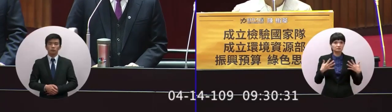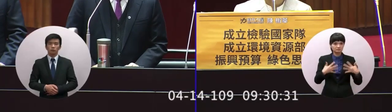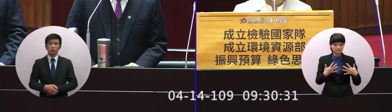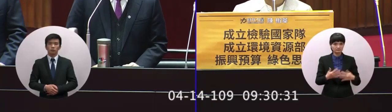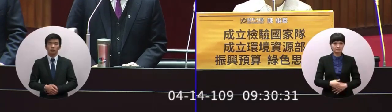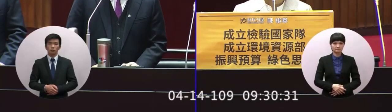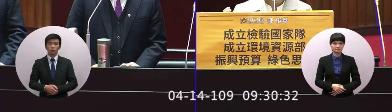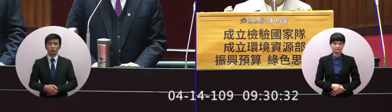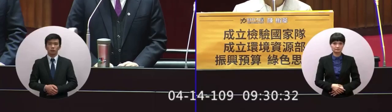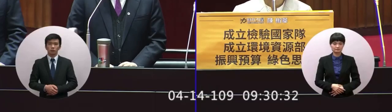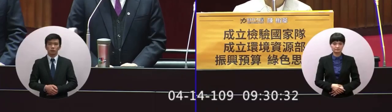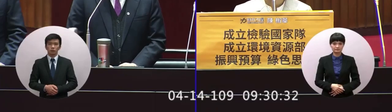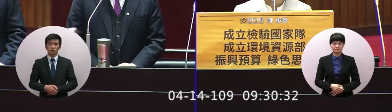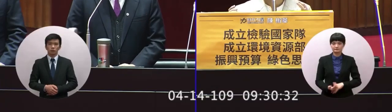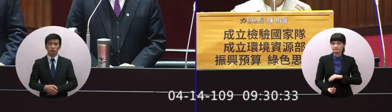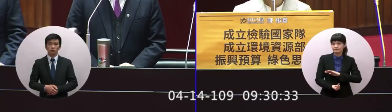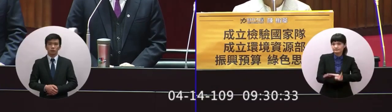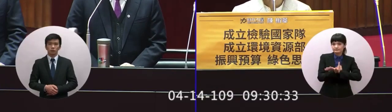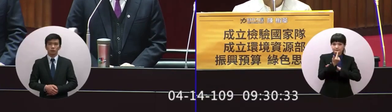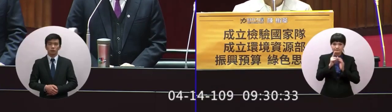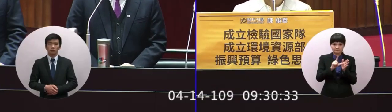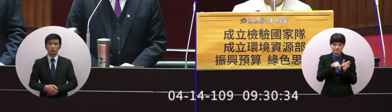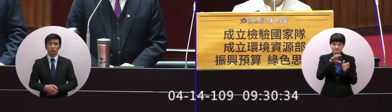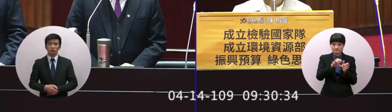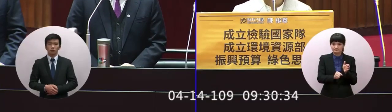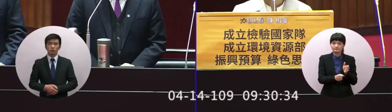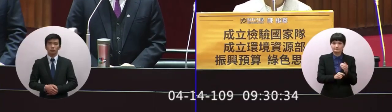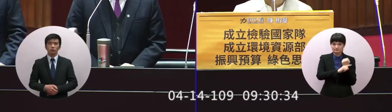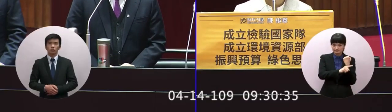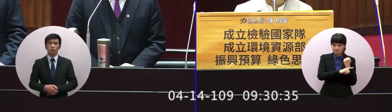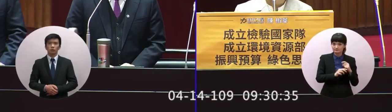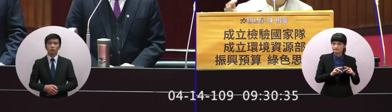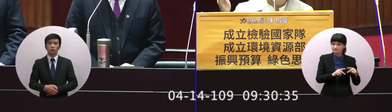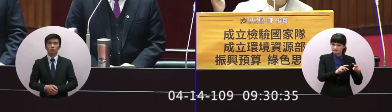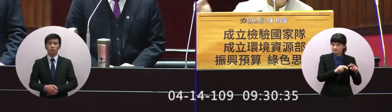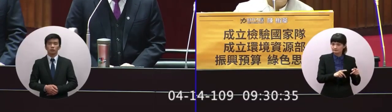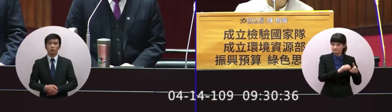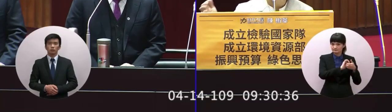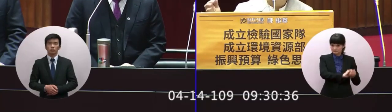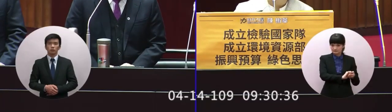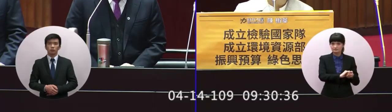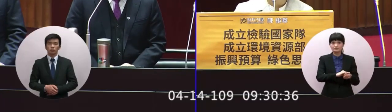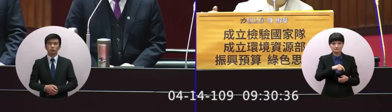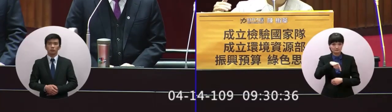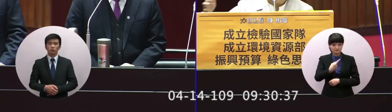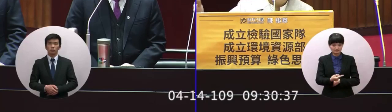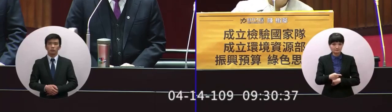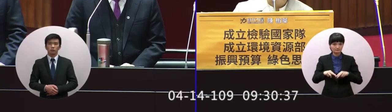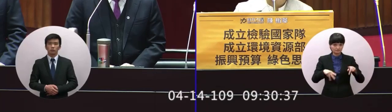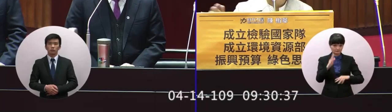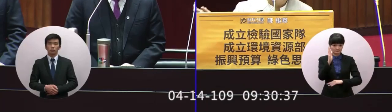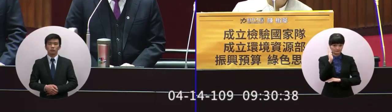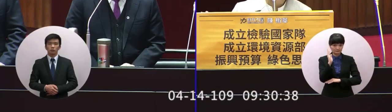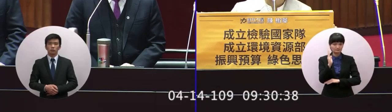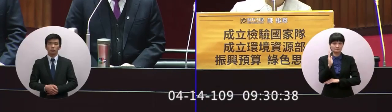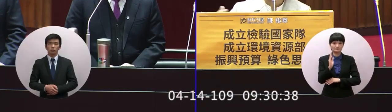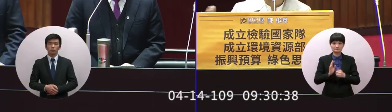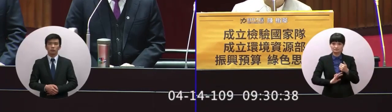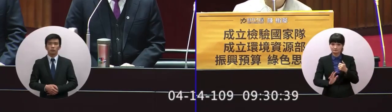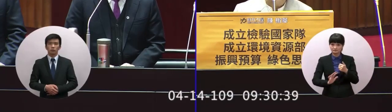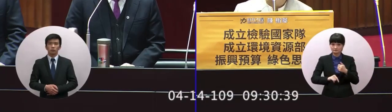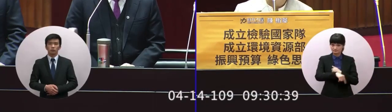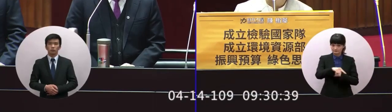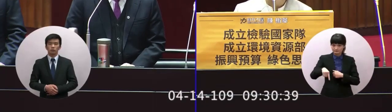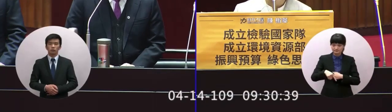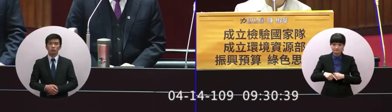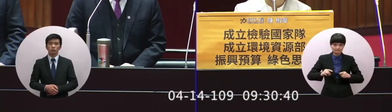来做立法的这个修订，然后行政组织的这个